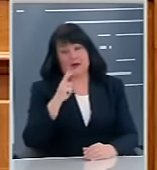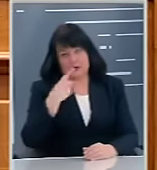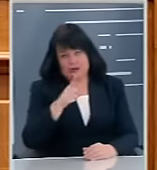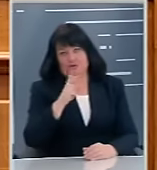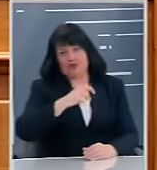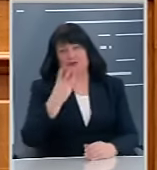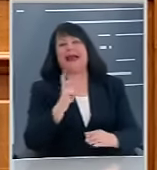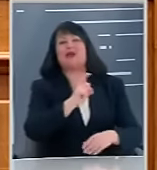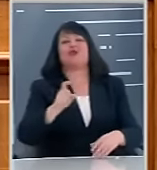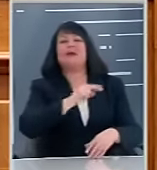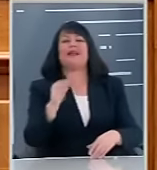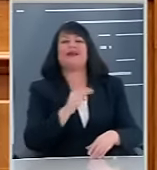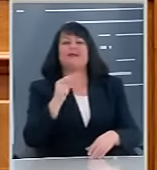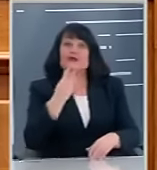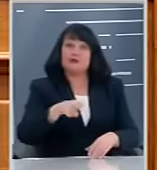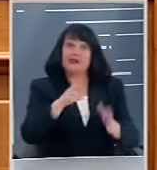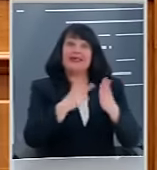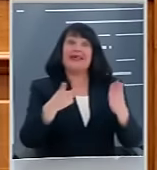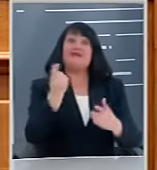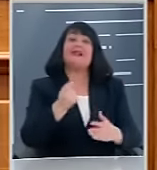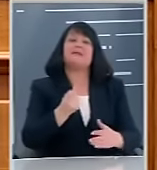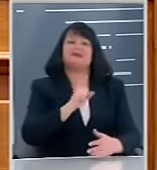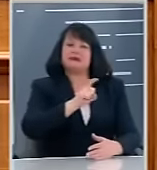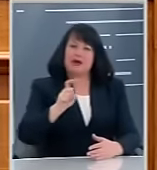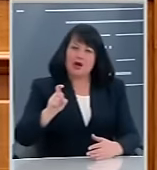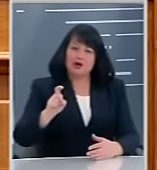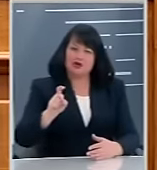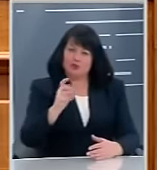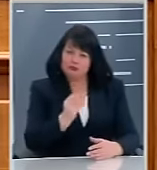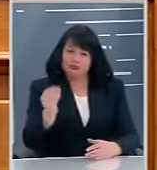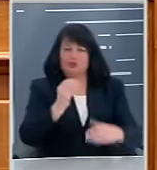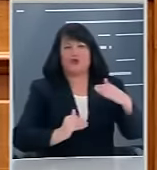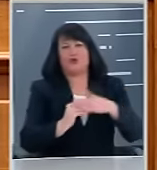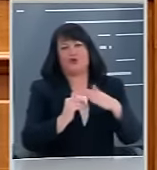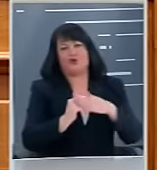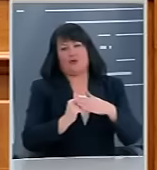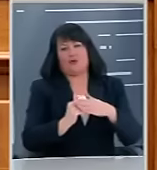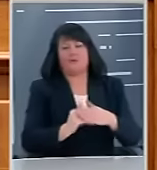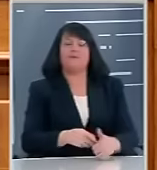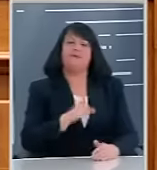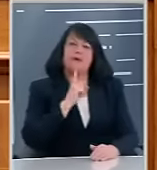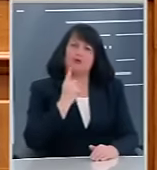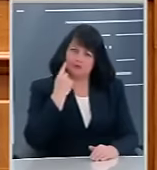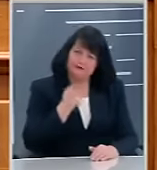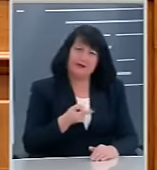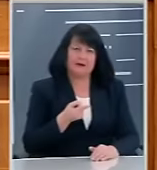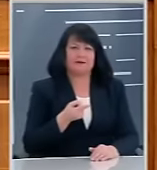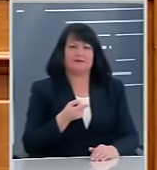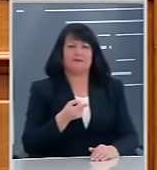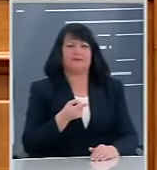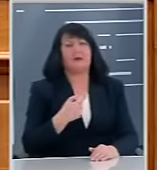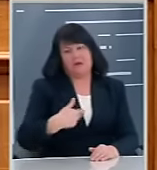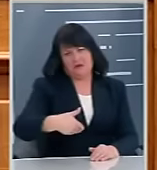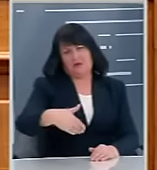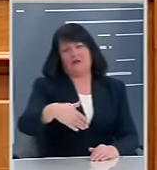ωστόσο παρουσιάζονται αυξημένες κατά 17,5 εκατομμύρια σχέση με τα ανώτατα όρια πιστώσεων, όπως αυτά αποτυπώθηκαν στο μεσοπρόθεσμο